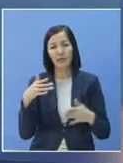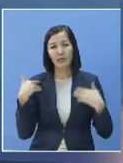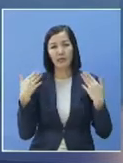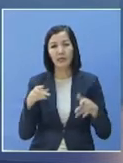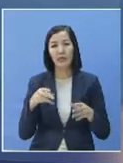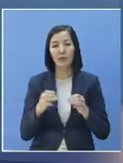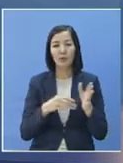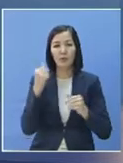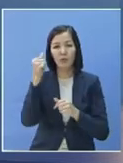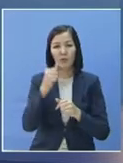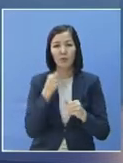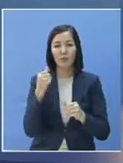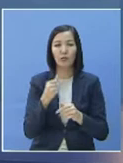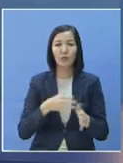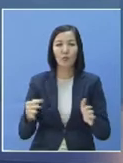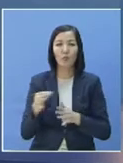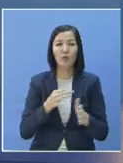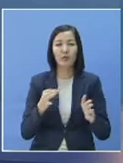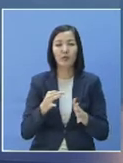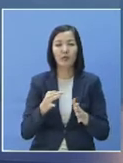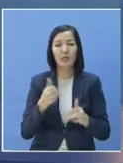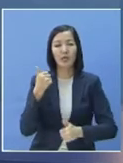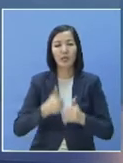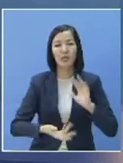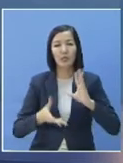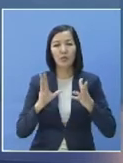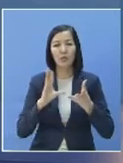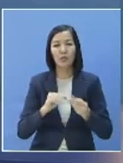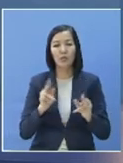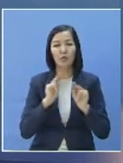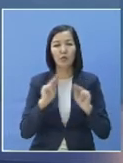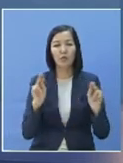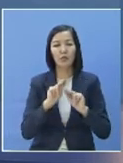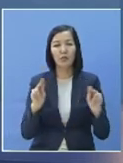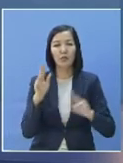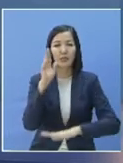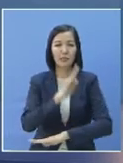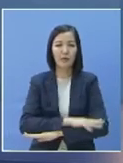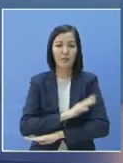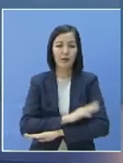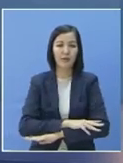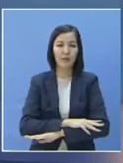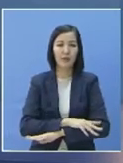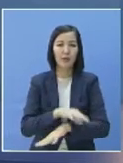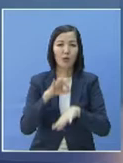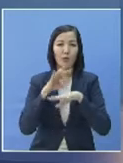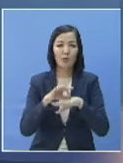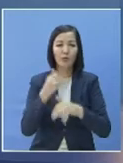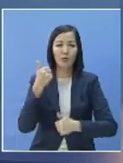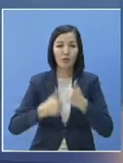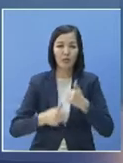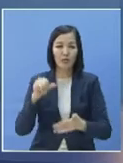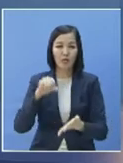2019 республикалық байқауының облыстық кезеңі қорытындыланды. Мұнда ұстаздар бейне сабақтар мен бейне дәрістер өткізуден ашық сынға